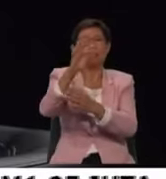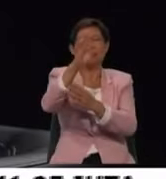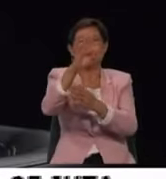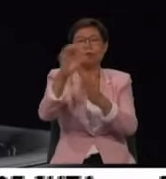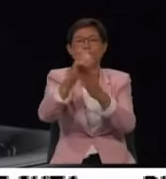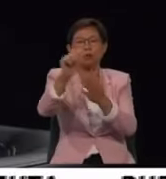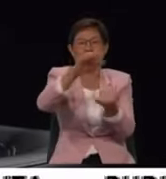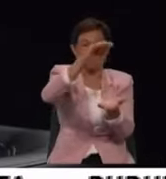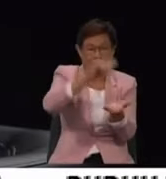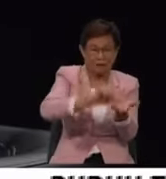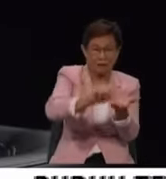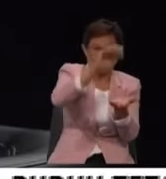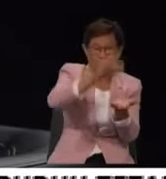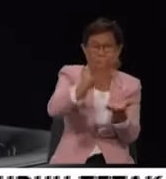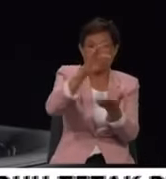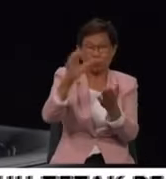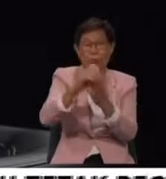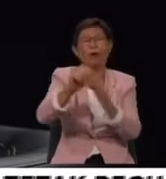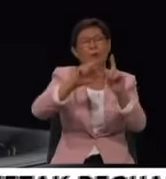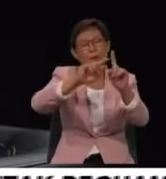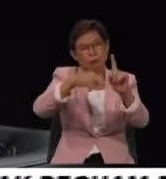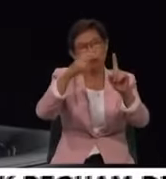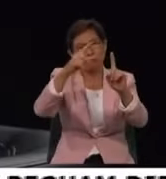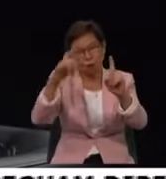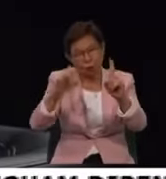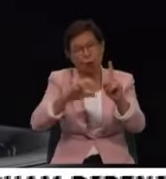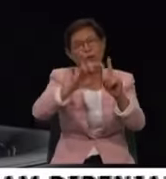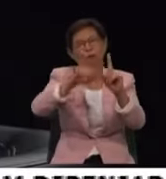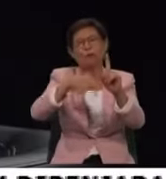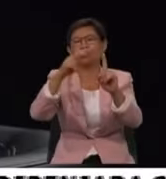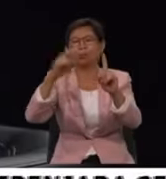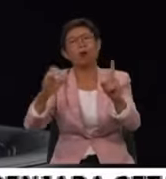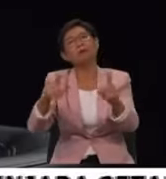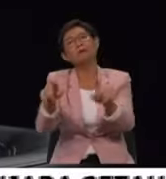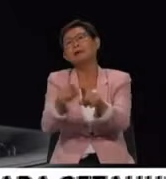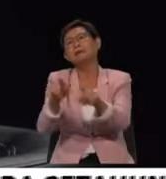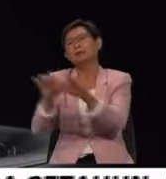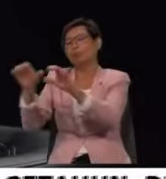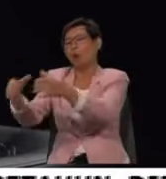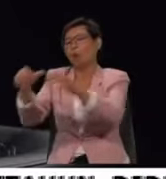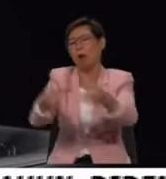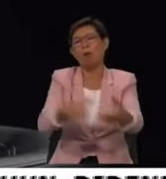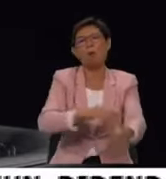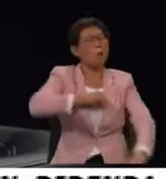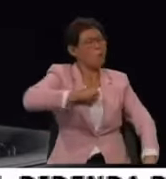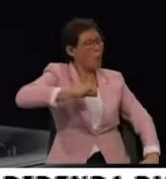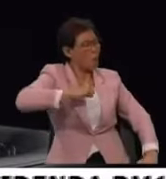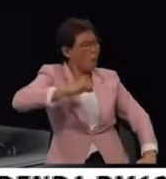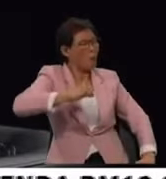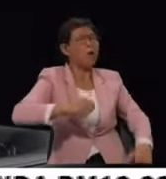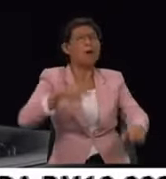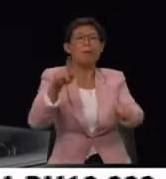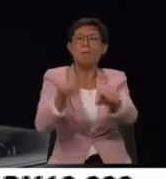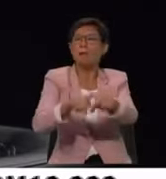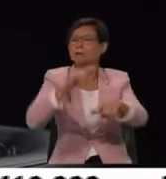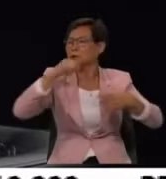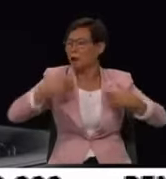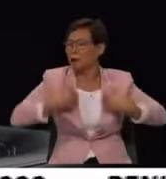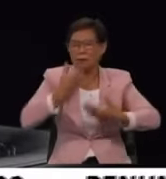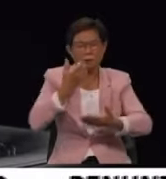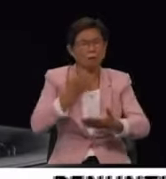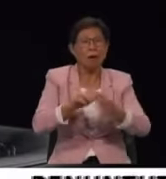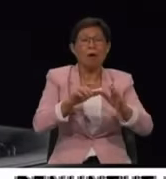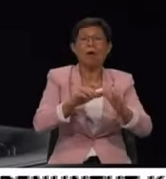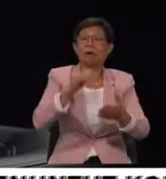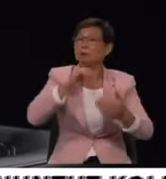RM900 lepas tu 1100 kumpulan yang sama menentang setiap kali masa tu tak ada COVID tak ada kelebi